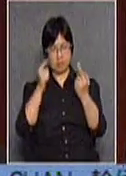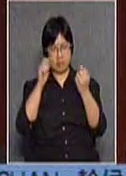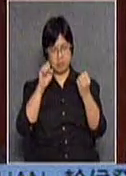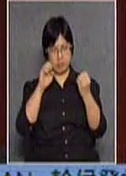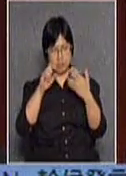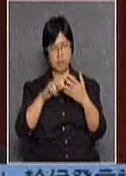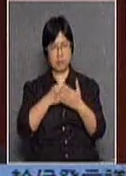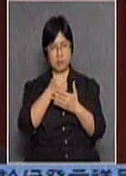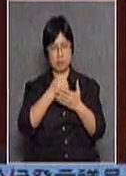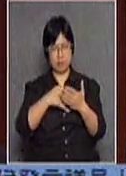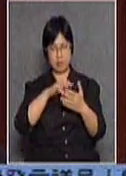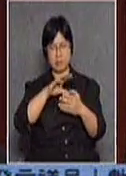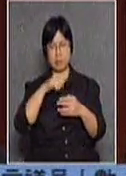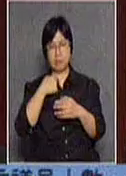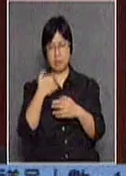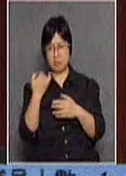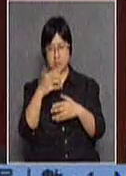總目是否應該納入呢